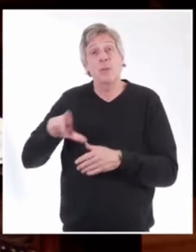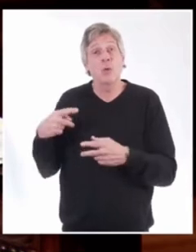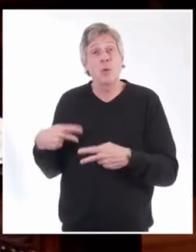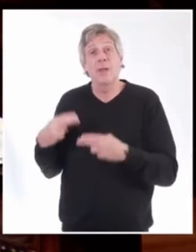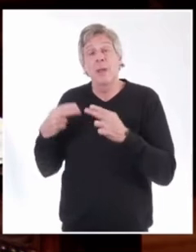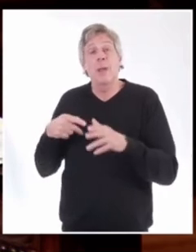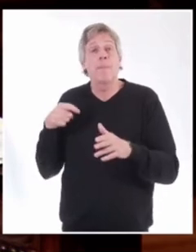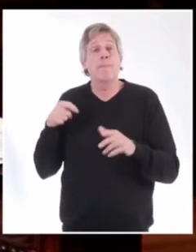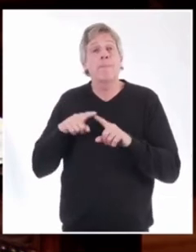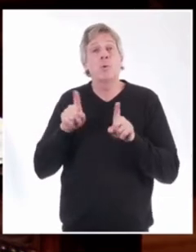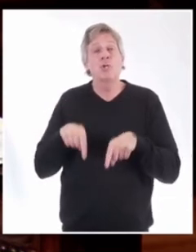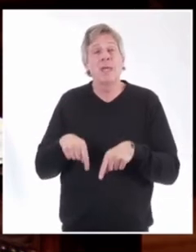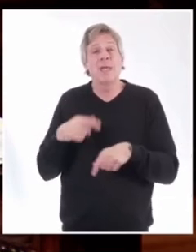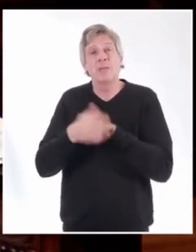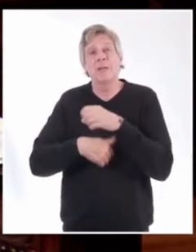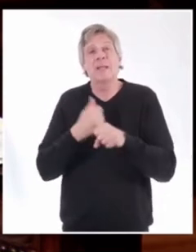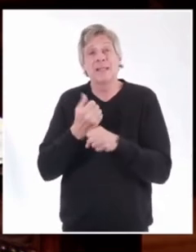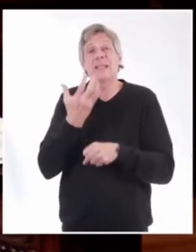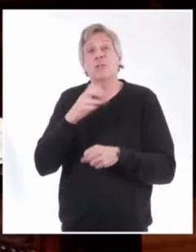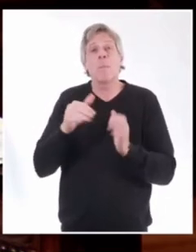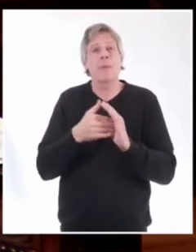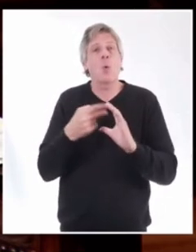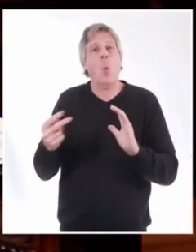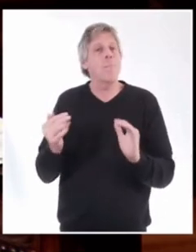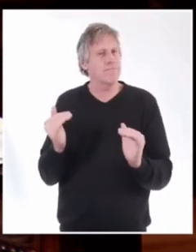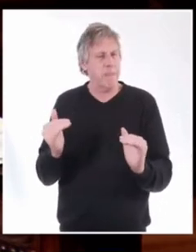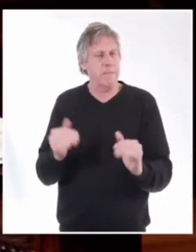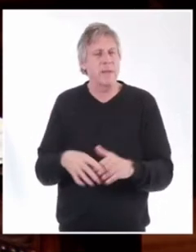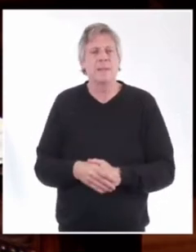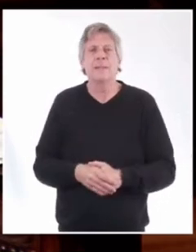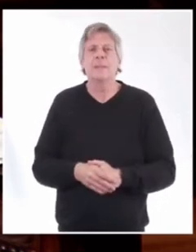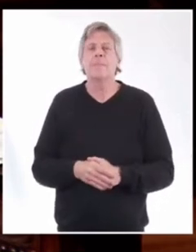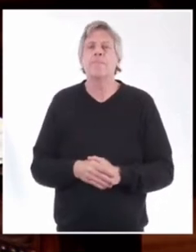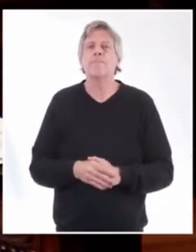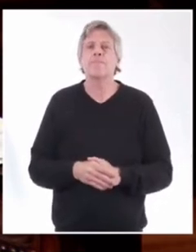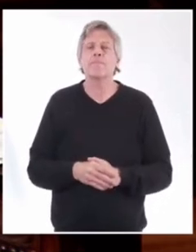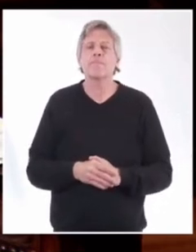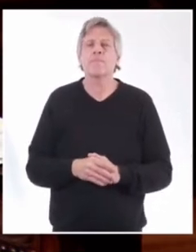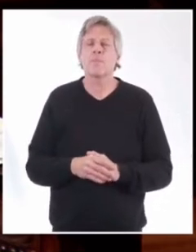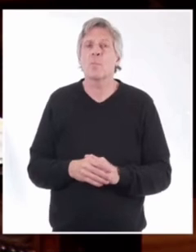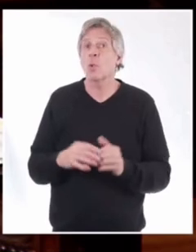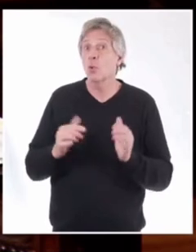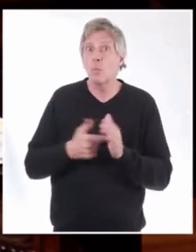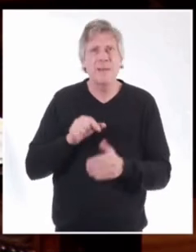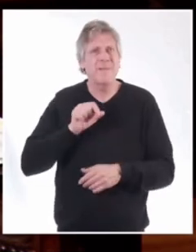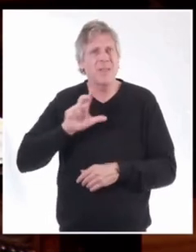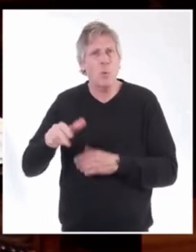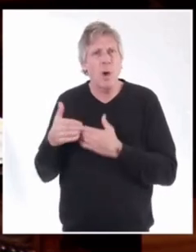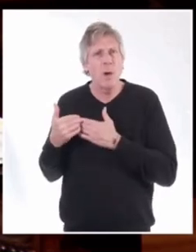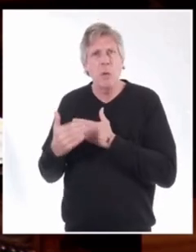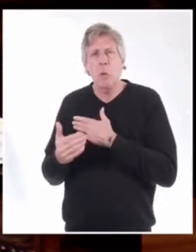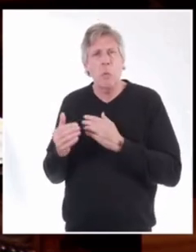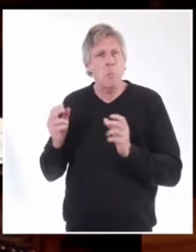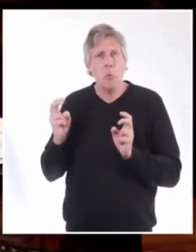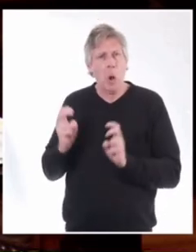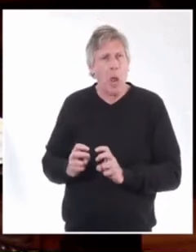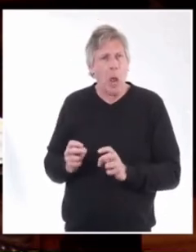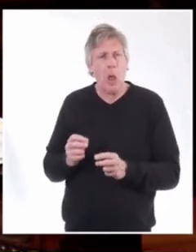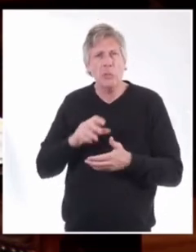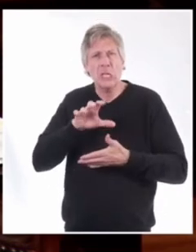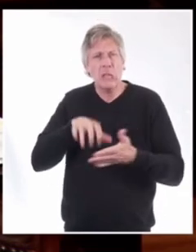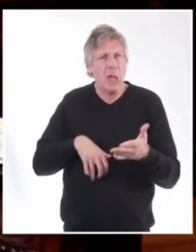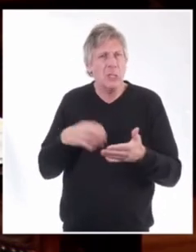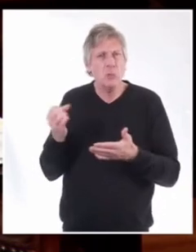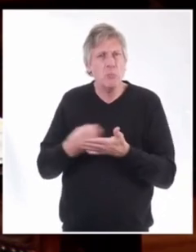budget annuel de 500 000 € quand même. Mais nous avons constaté que depuis 2023, plus rien, aucune délibération, aucune